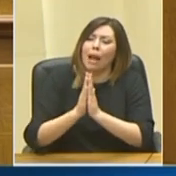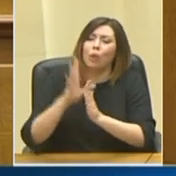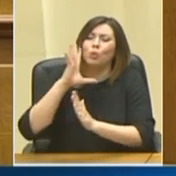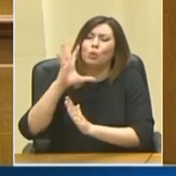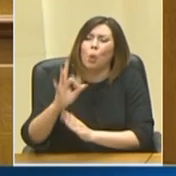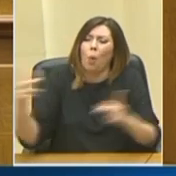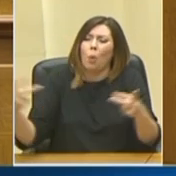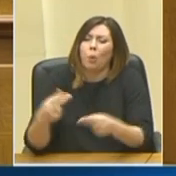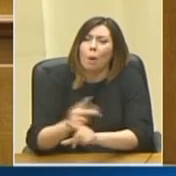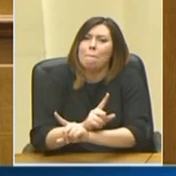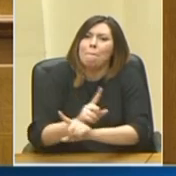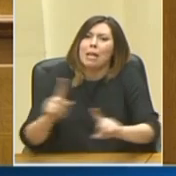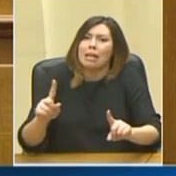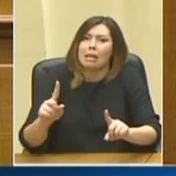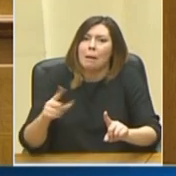ισχύσει.